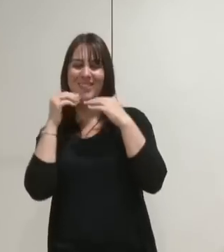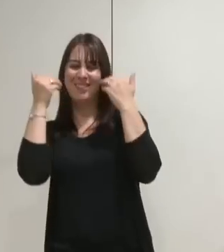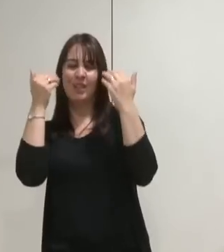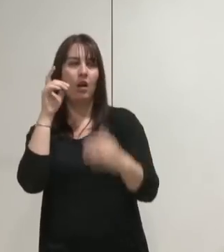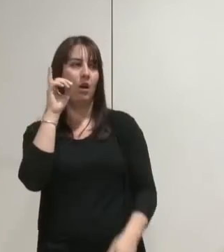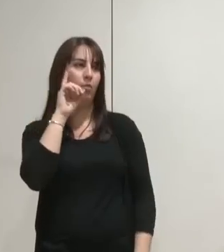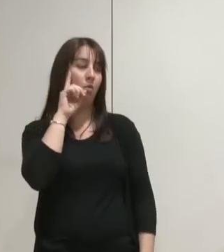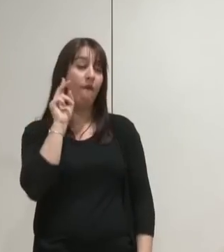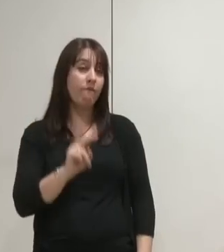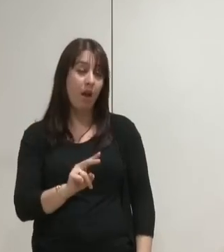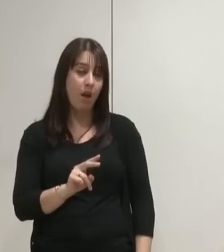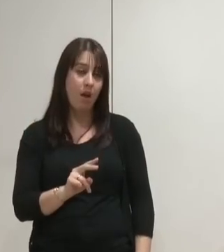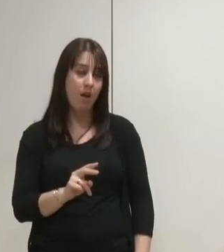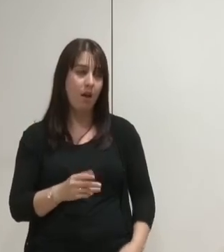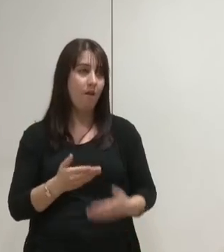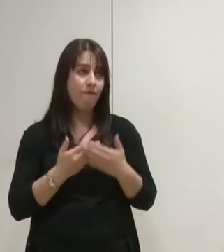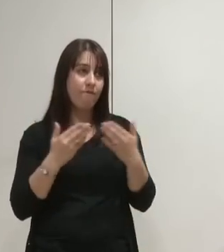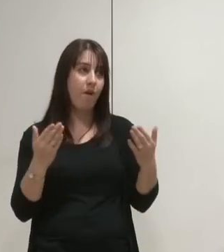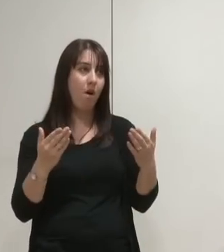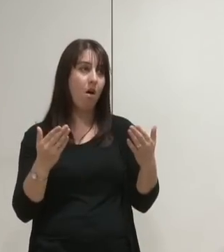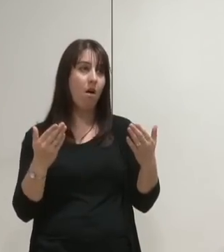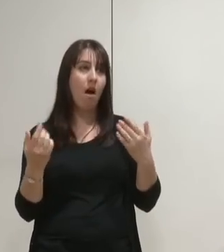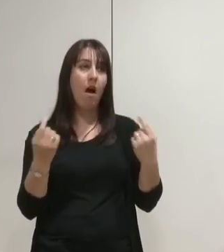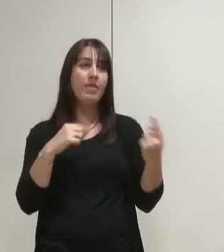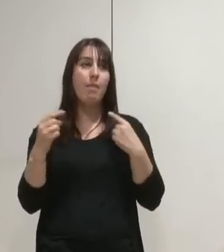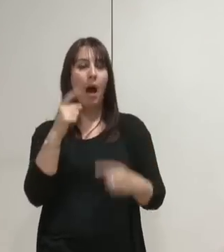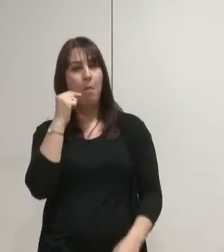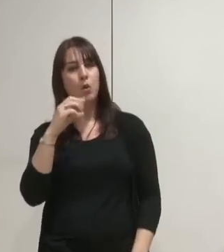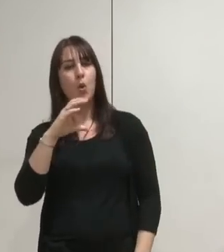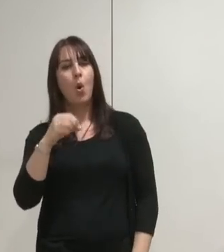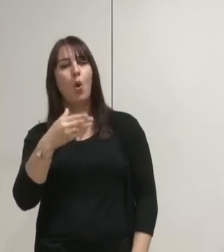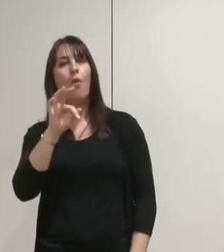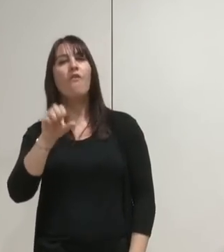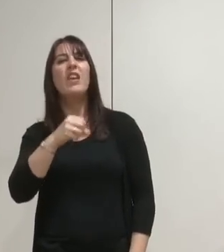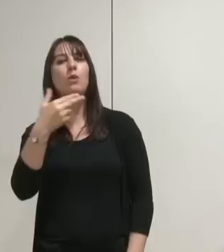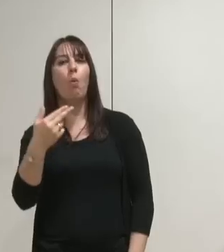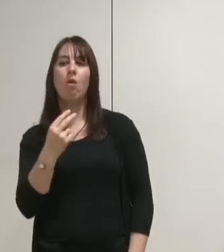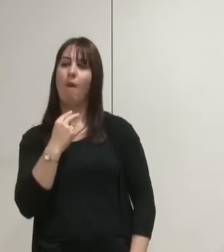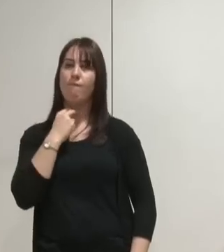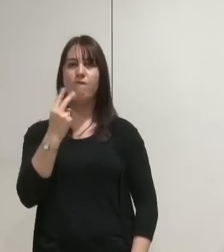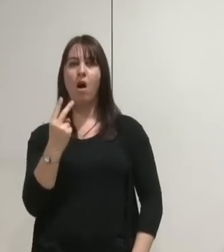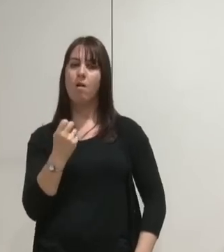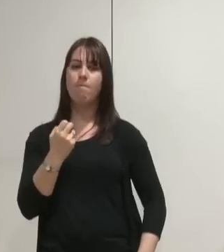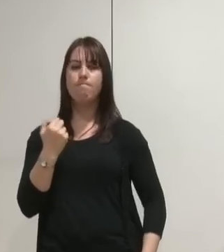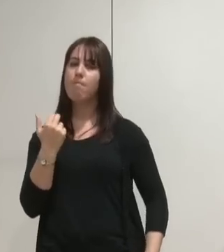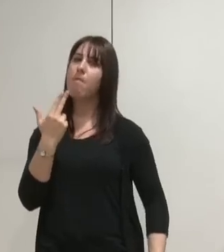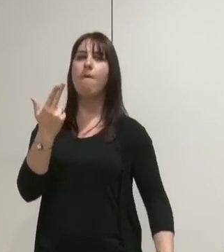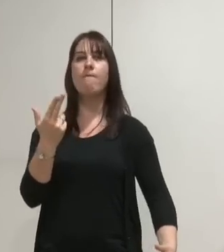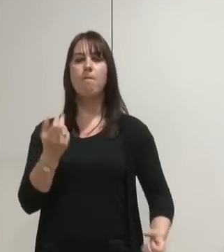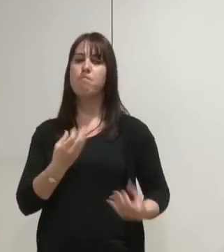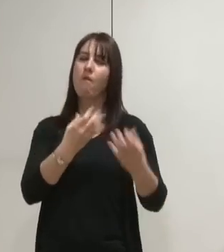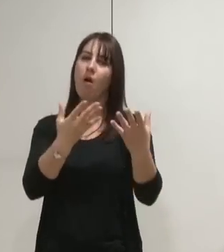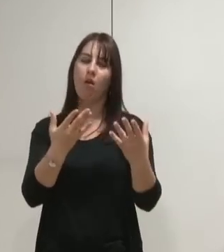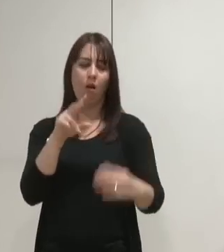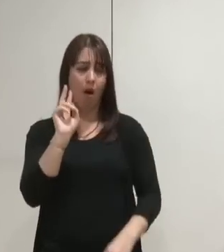franchement je trouve en effet que pour la tenue du débat votre intervention monsieur confesson dans son ton n'était pas tout à fait